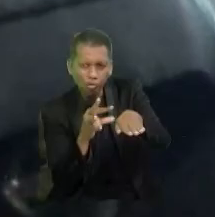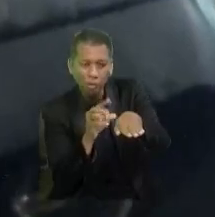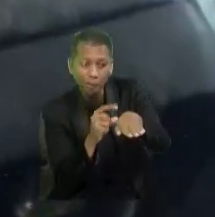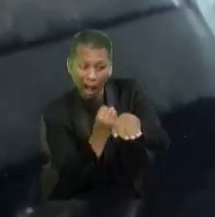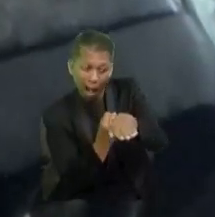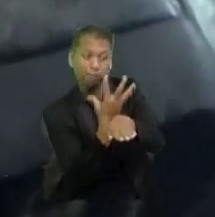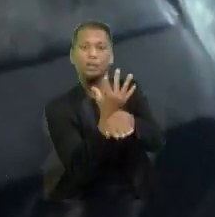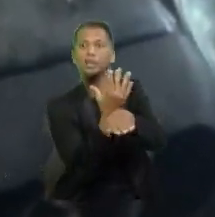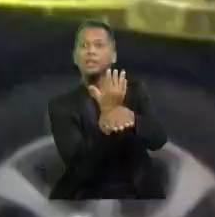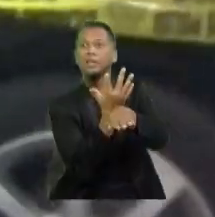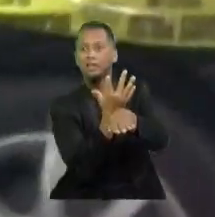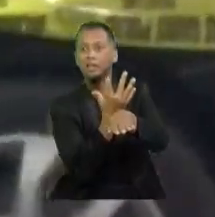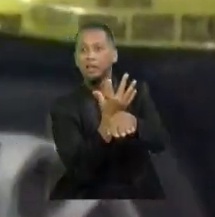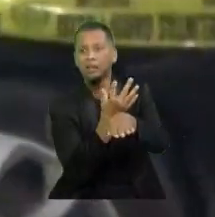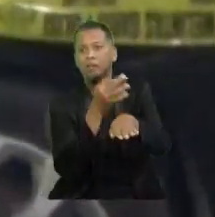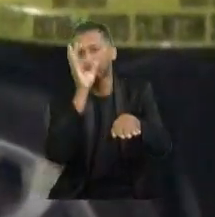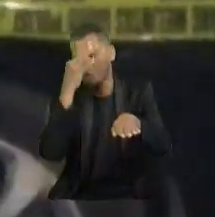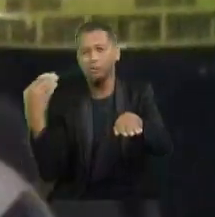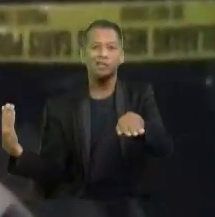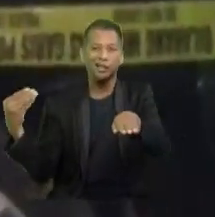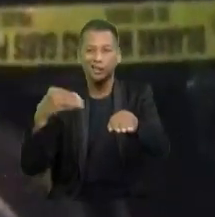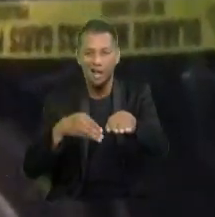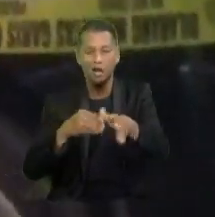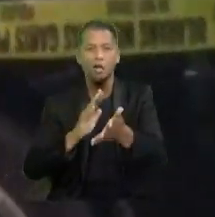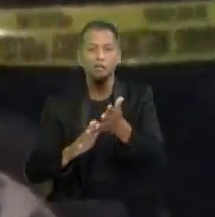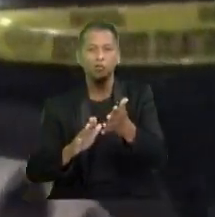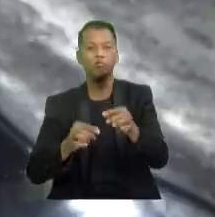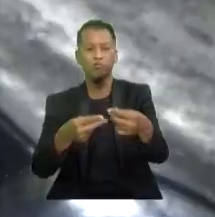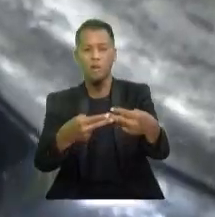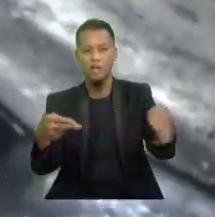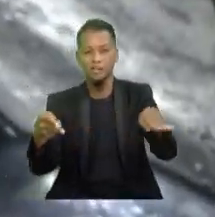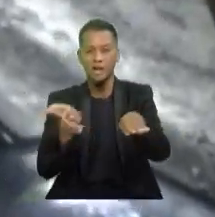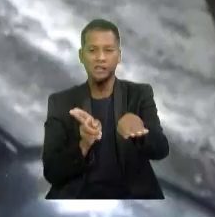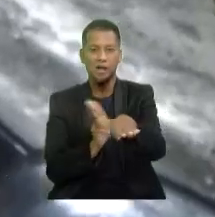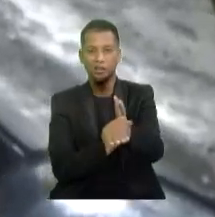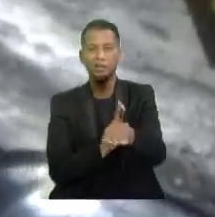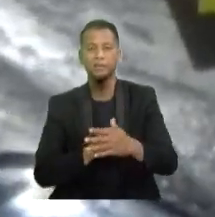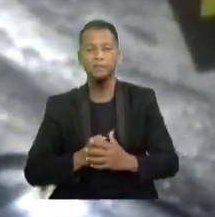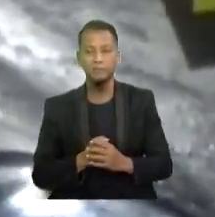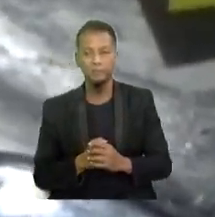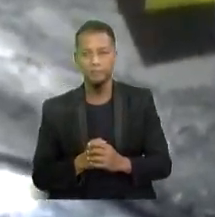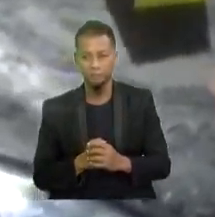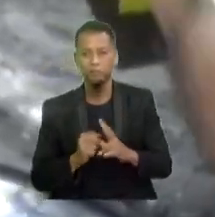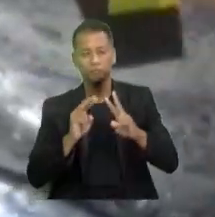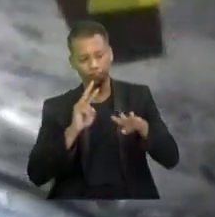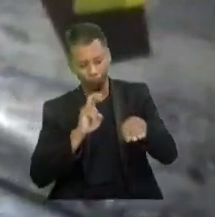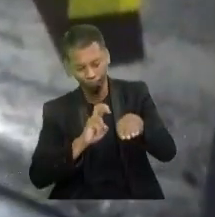Polisi yang tiba di lokasi langsung mengamankan lokasi dan memasang garis polisi dan melakukan olah TKP setelah api padam.